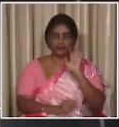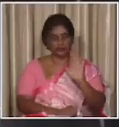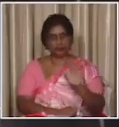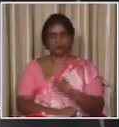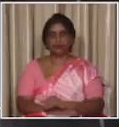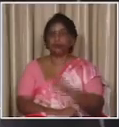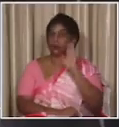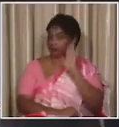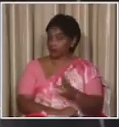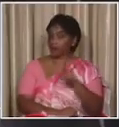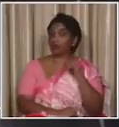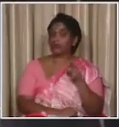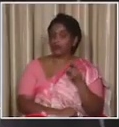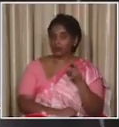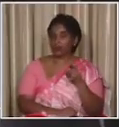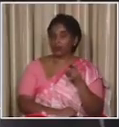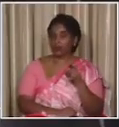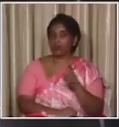ගහගෙන යන්න. හැබැයි